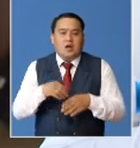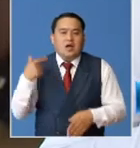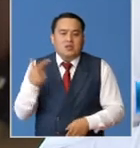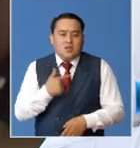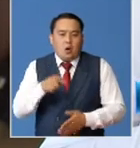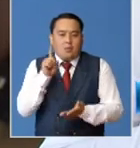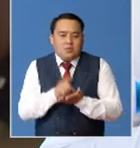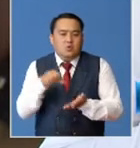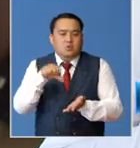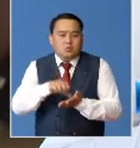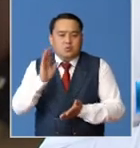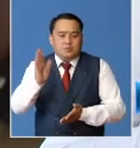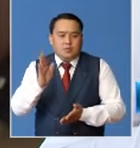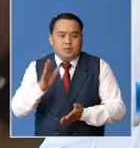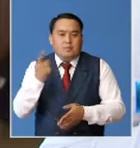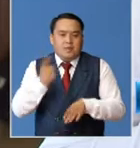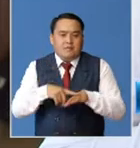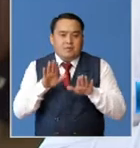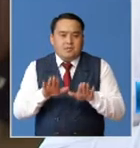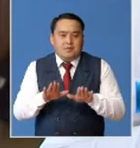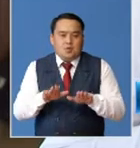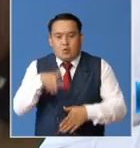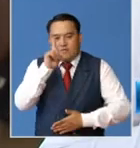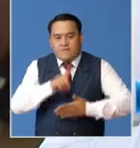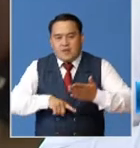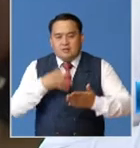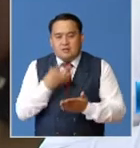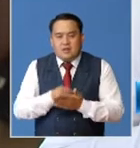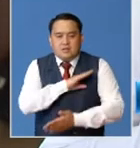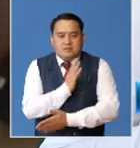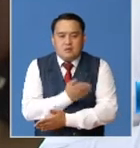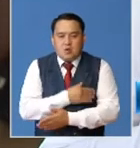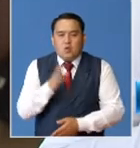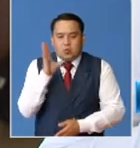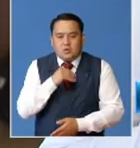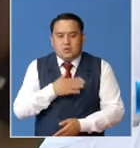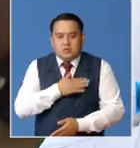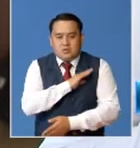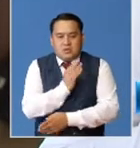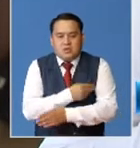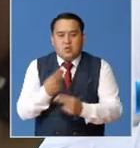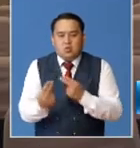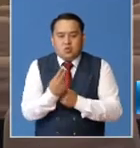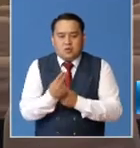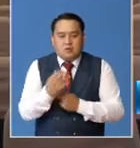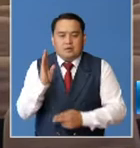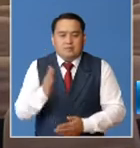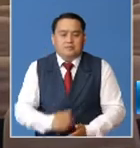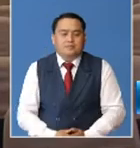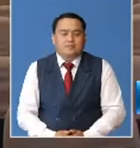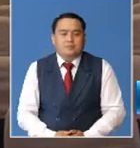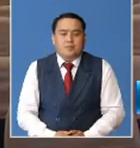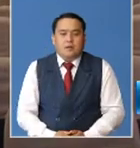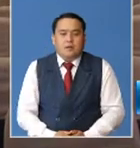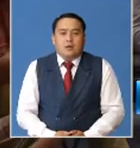Я обязательно приму там участие и займу 1-е место. И уверена в своих силах, потому что у меня есть сильные учителя. Дамбра может быть